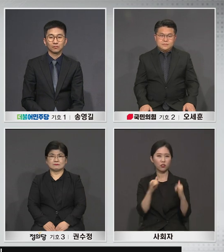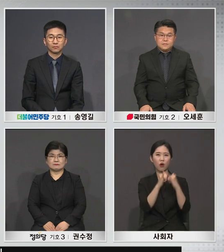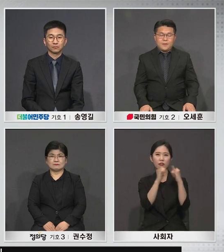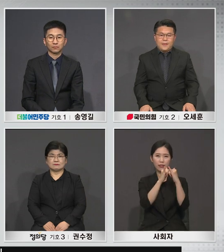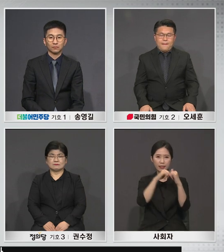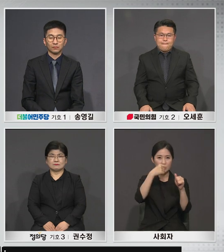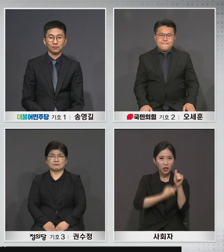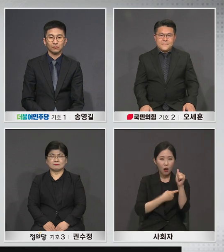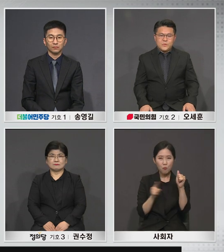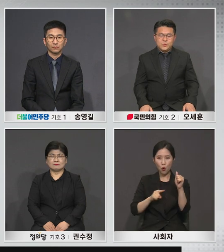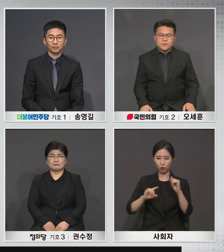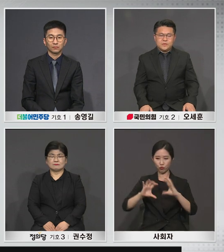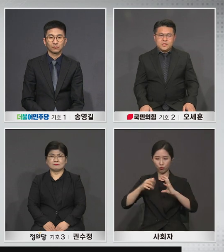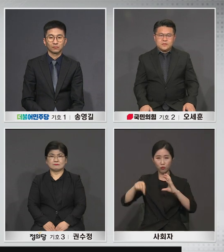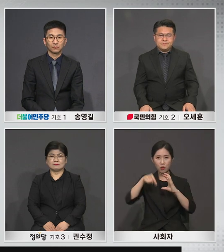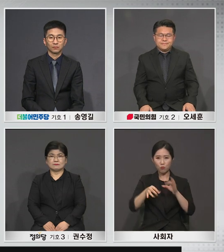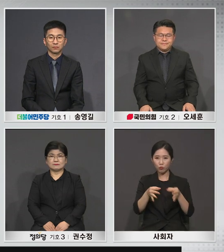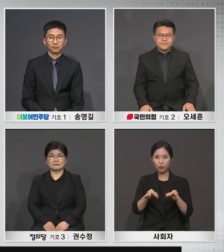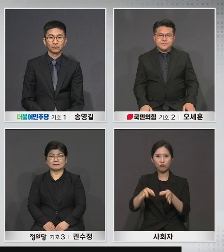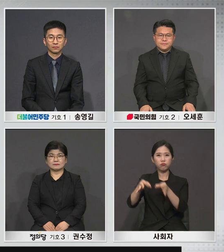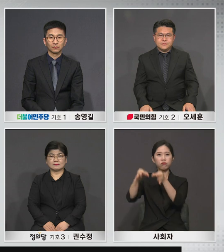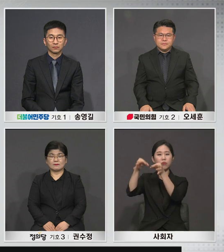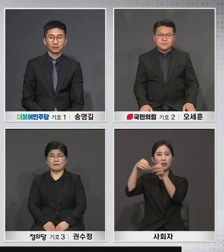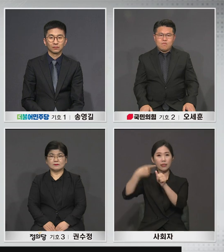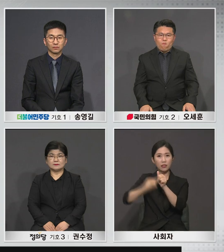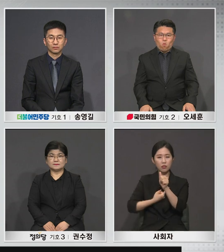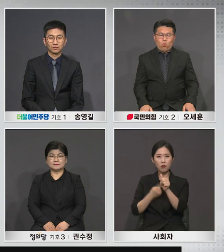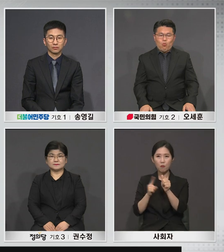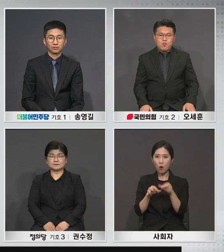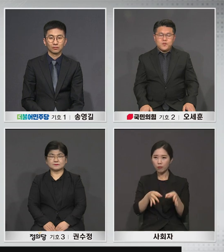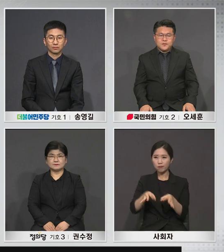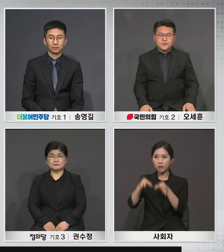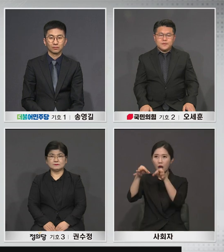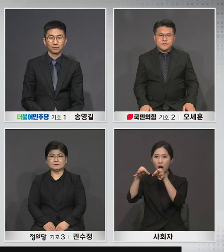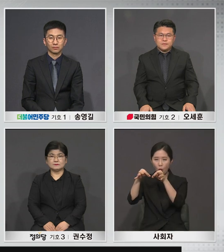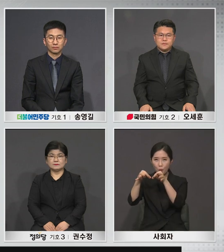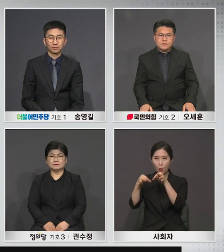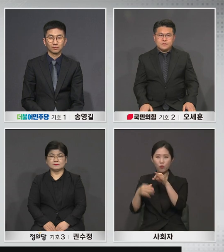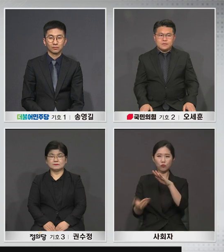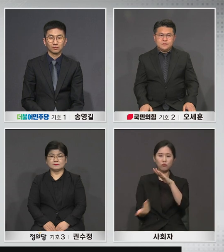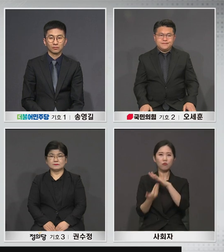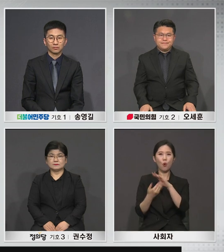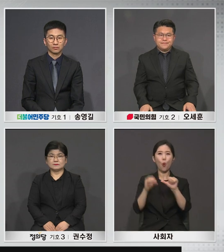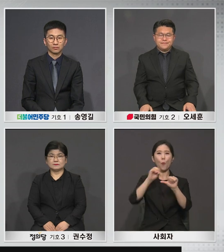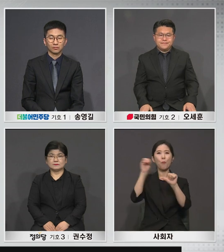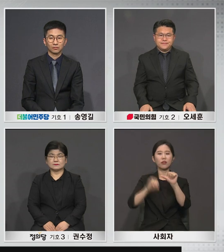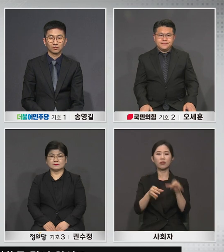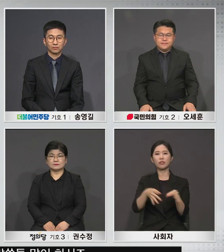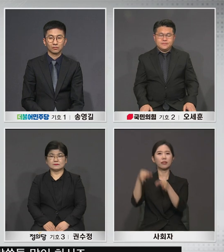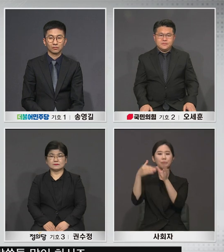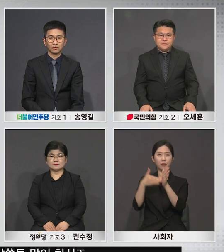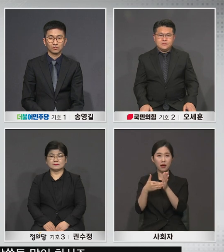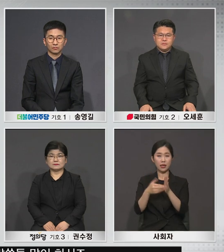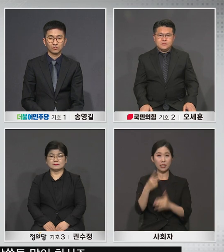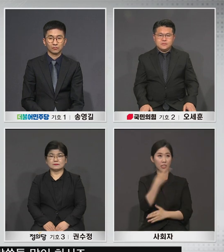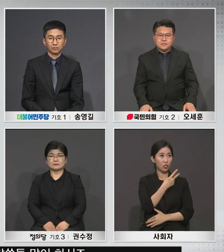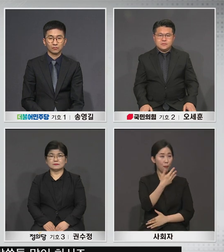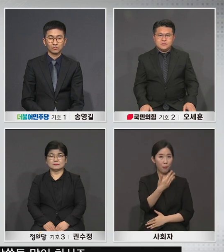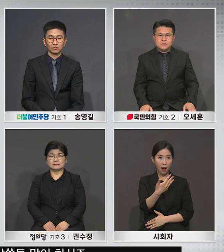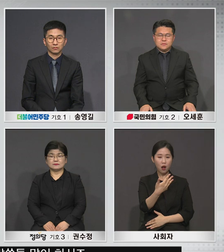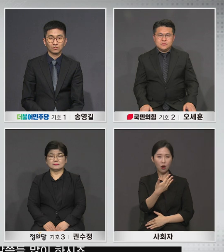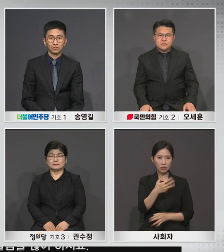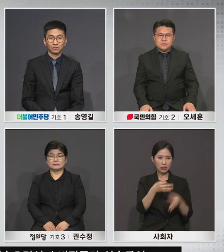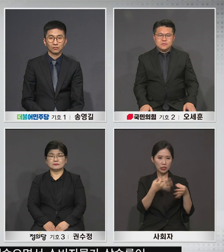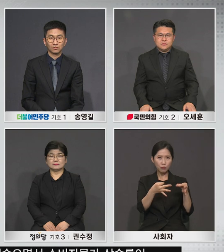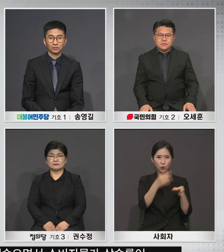지난 4월 소비자 물가 상승률이 5%에 육박한 것으로 나타났습니다. 2008년 금융위기 이후 13년